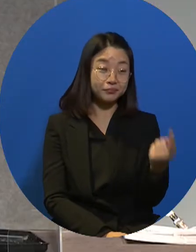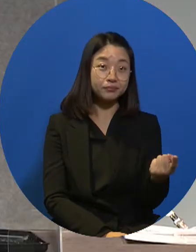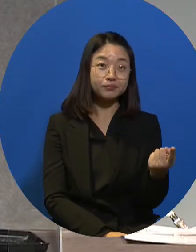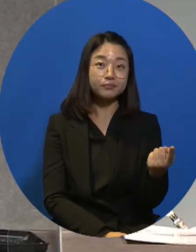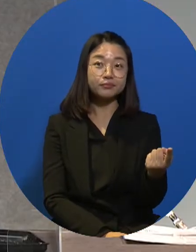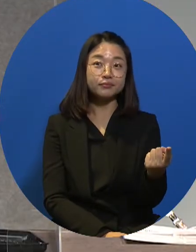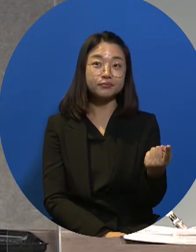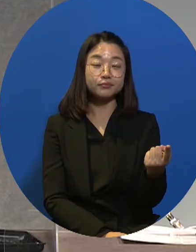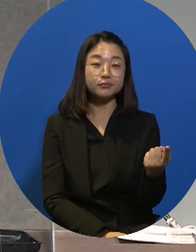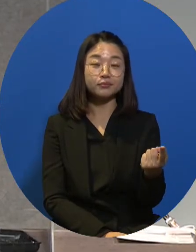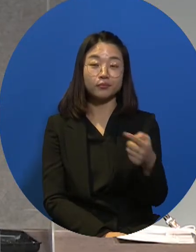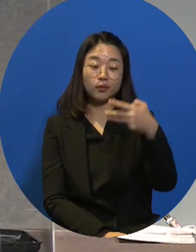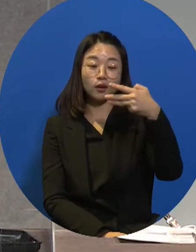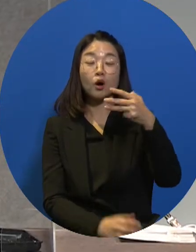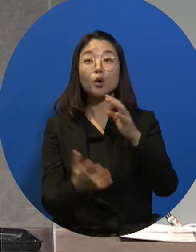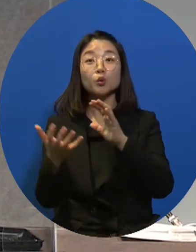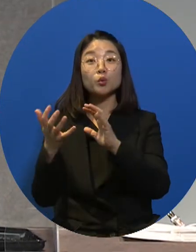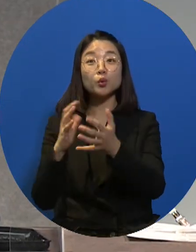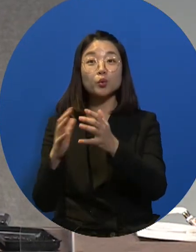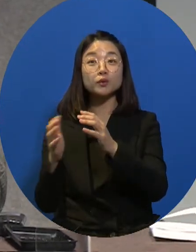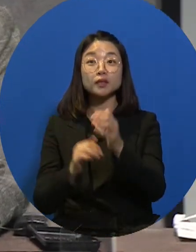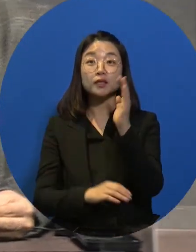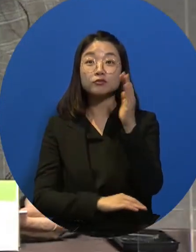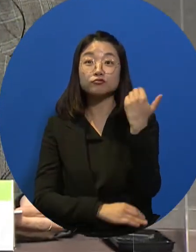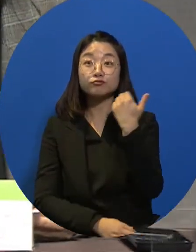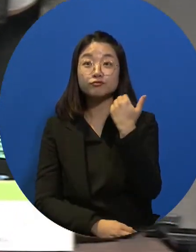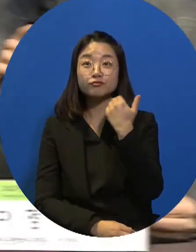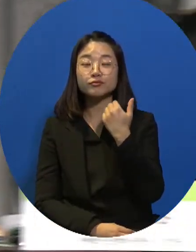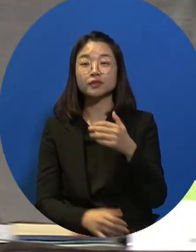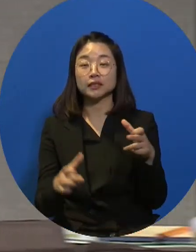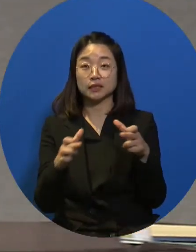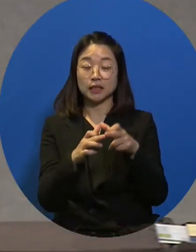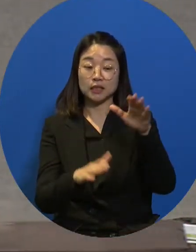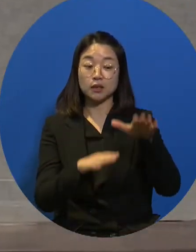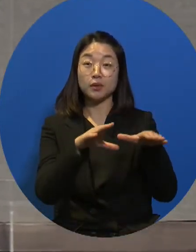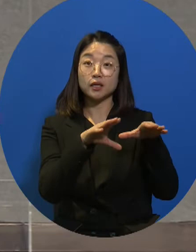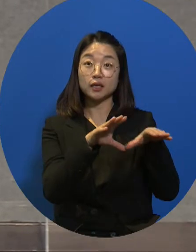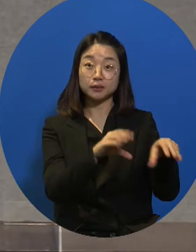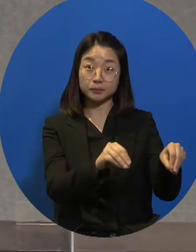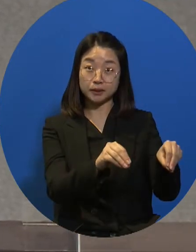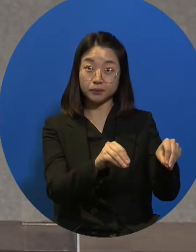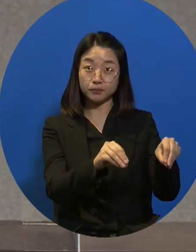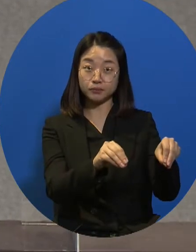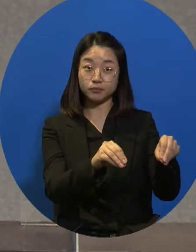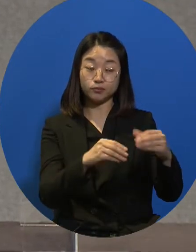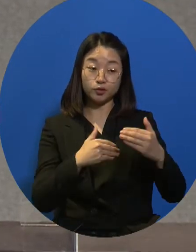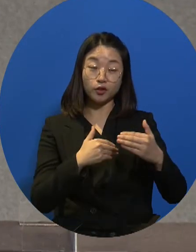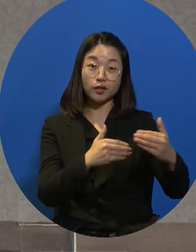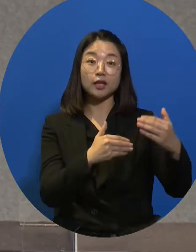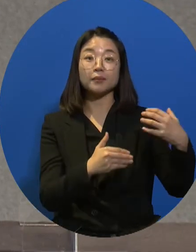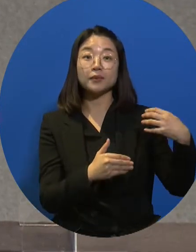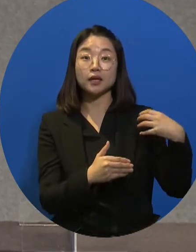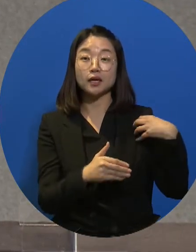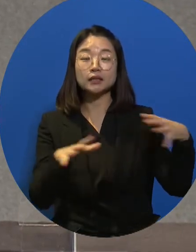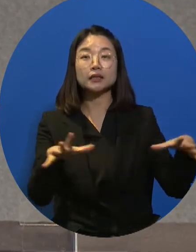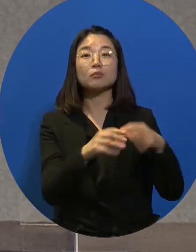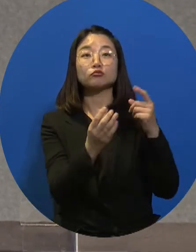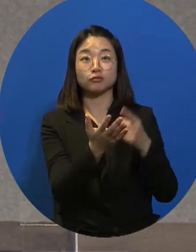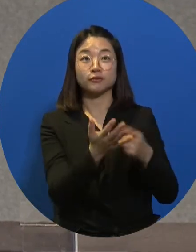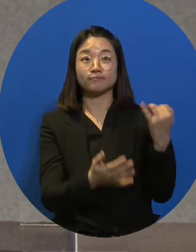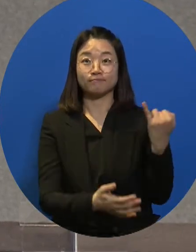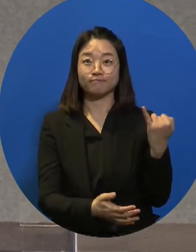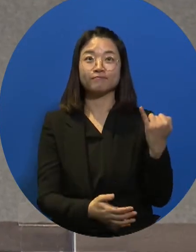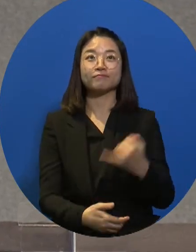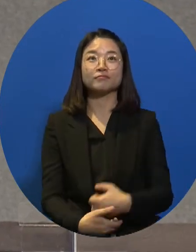이어서 토론자분들을 소개해드리도록 하겠습니다. 장애인 차별금지 추진연대 김성현 사무국장님입니다.